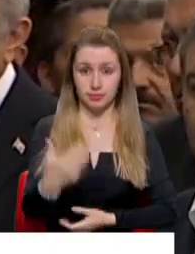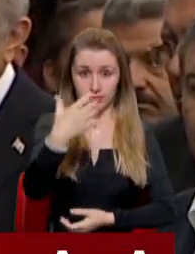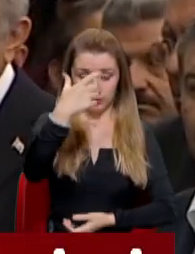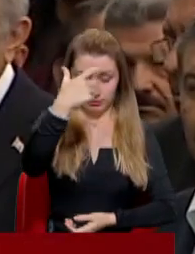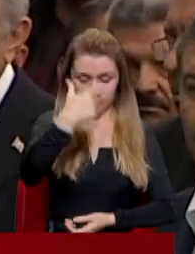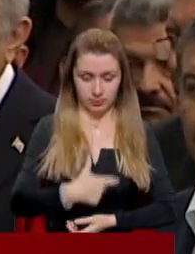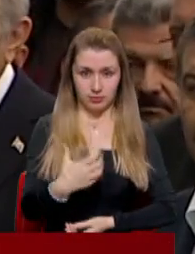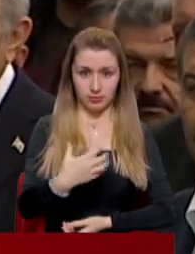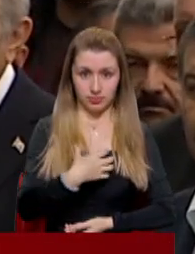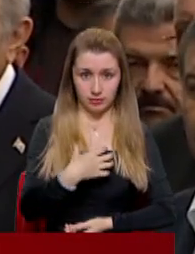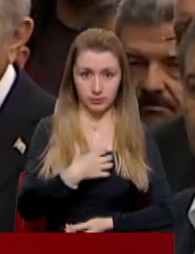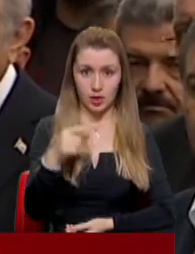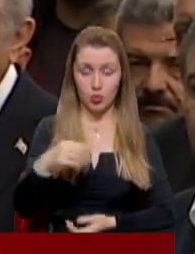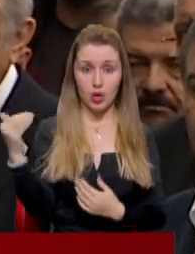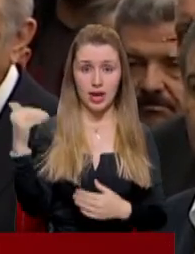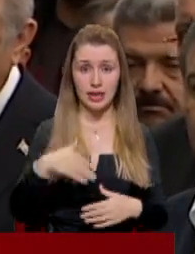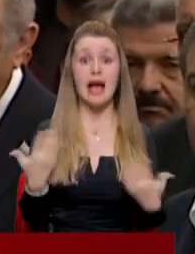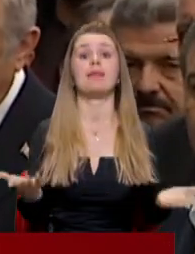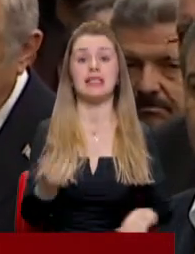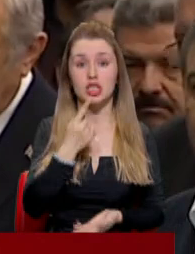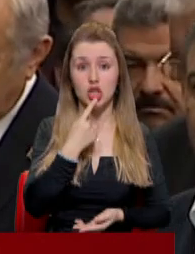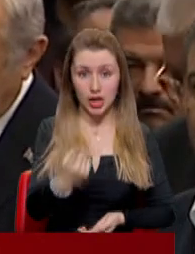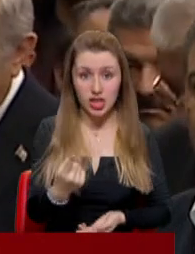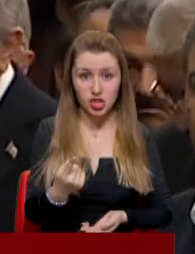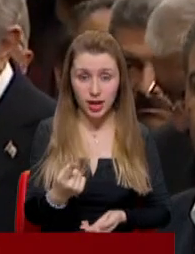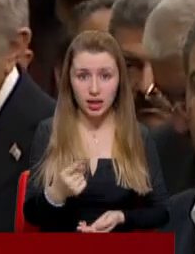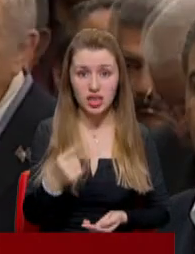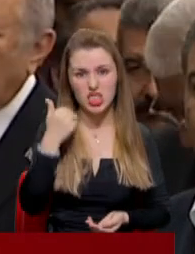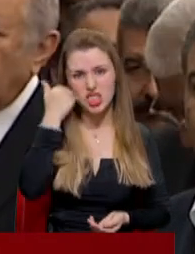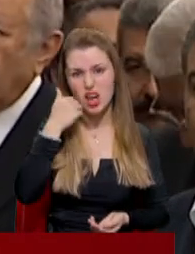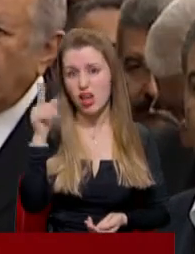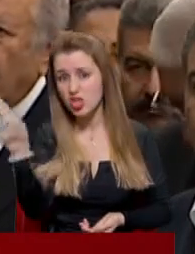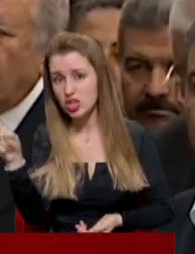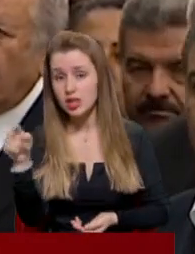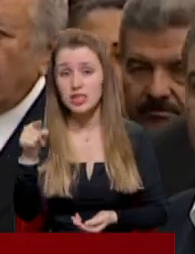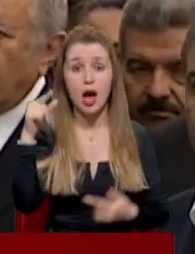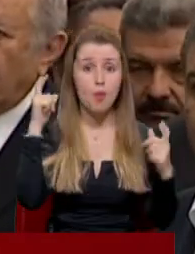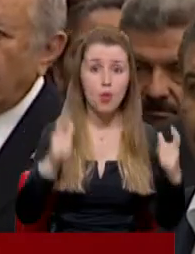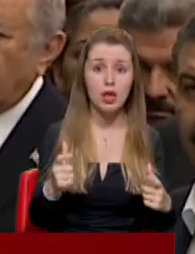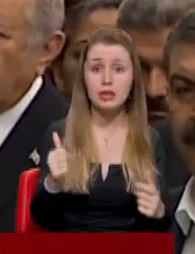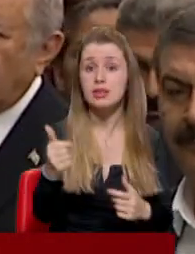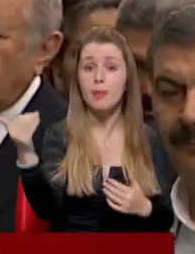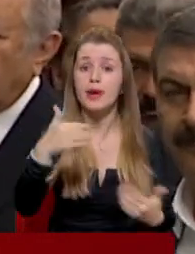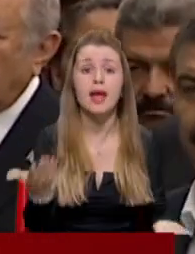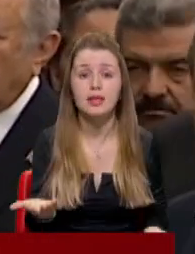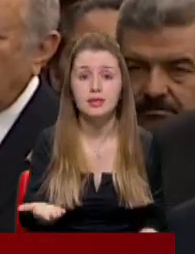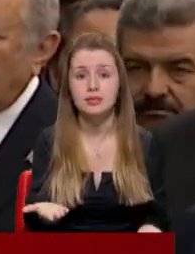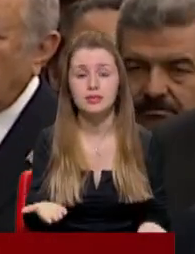Şahsımın buraya gelmediğini söyleyecek kadar yalancı. Sen buralara ne zaman